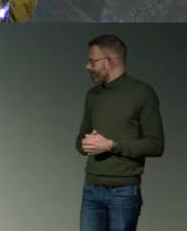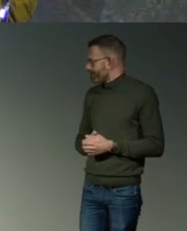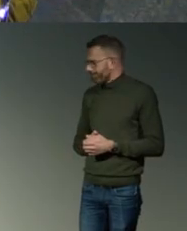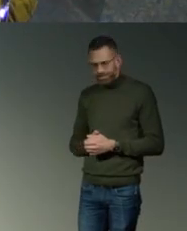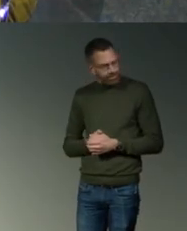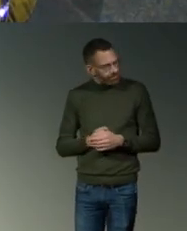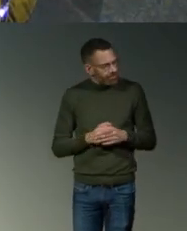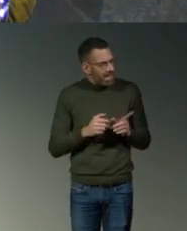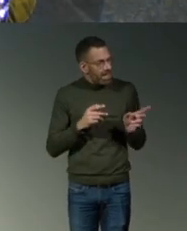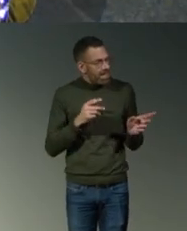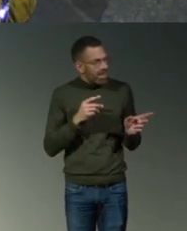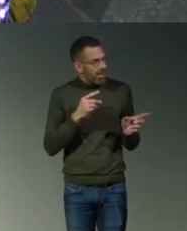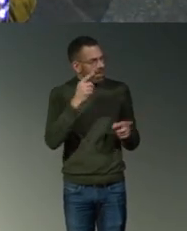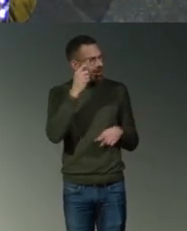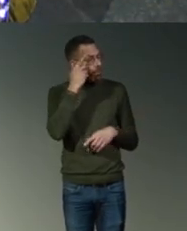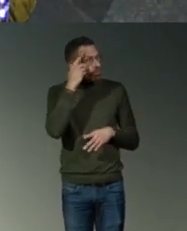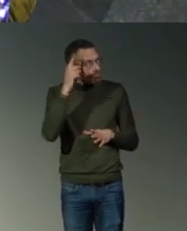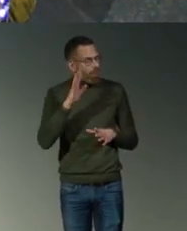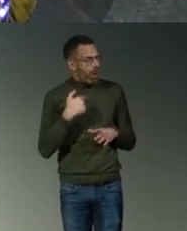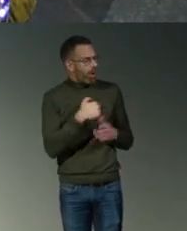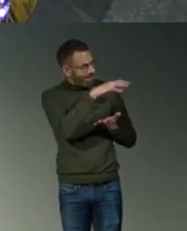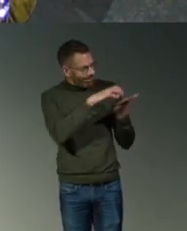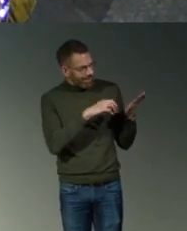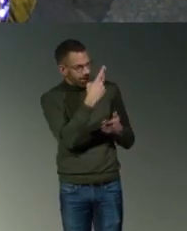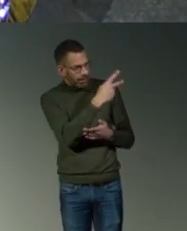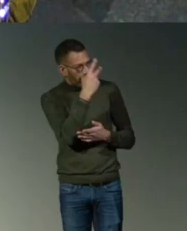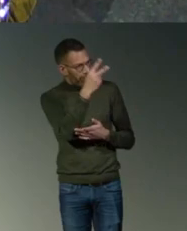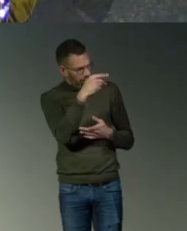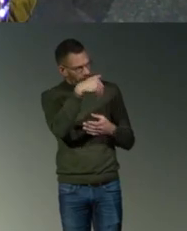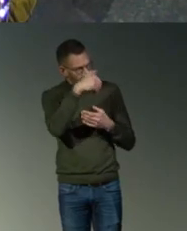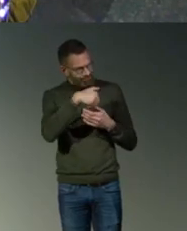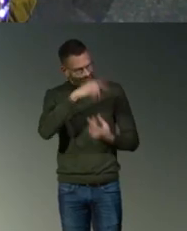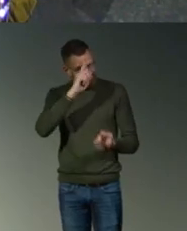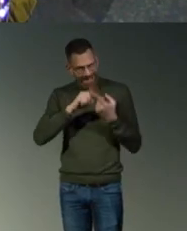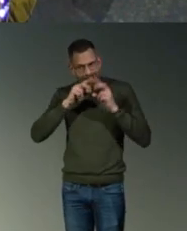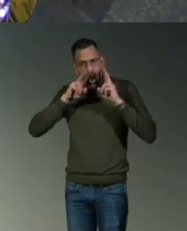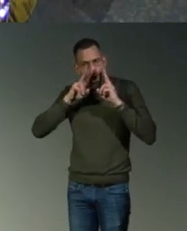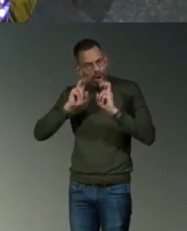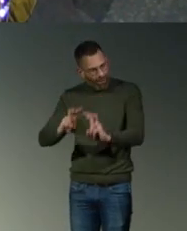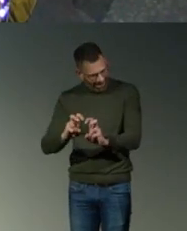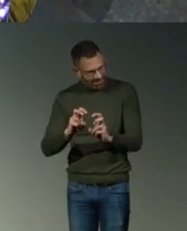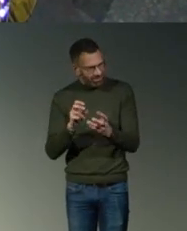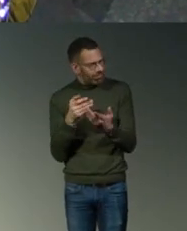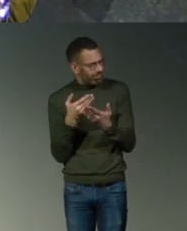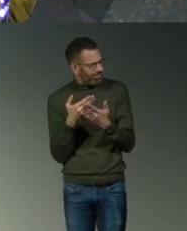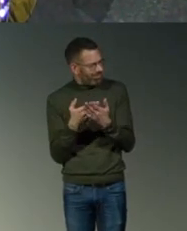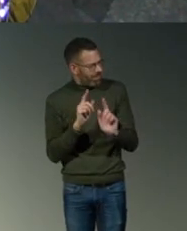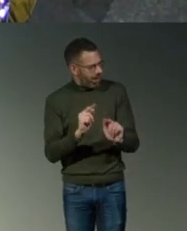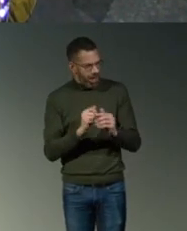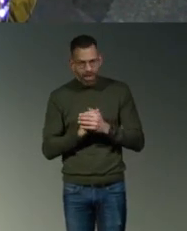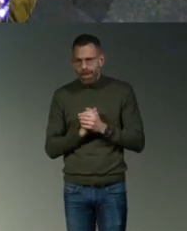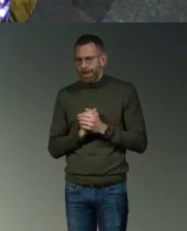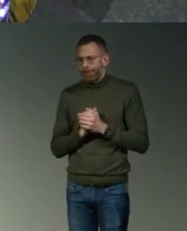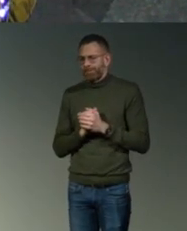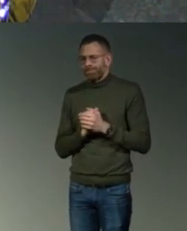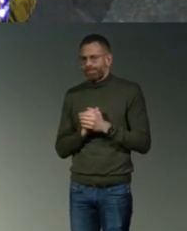Il me semble que dans vos deux textes, évidemment, la question de l'enquête est véritablement une question absolument prégnante. Si